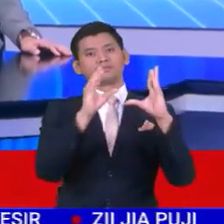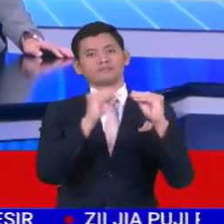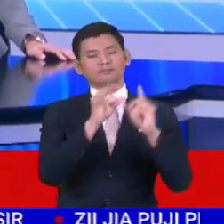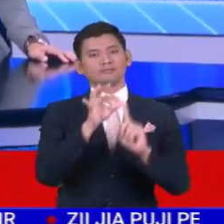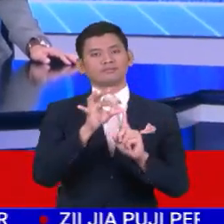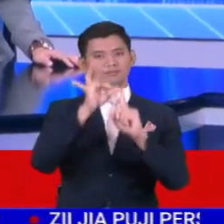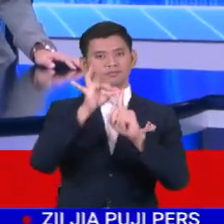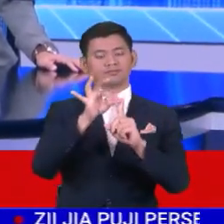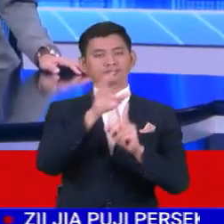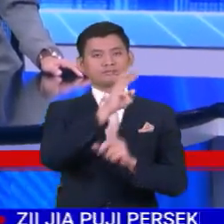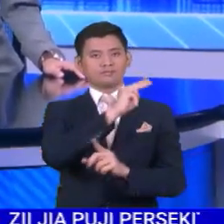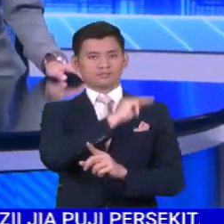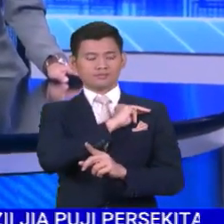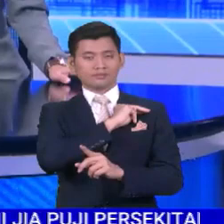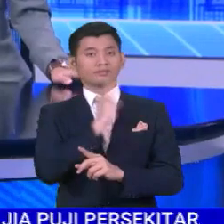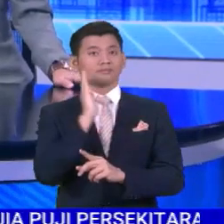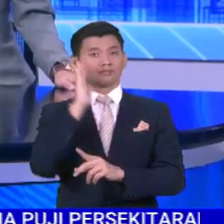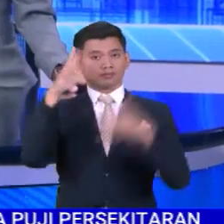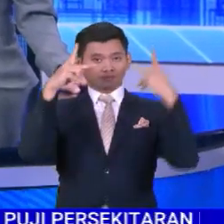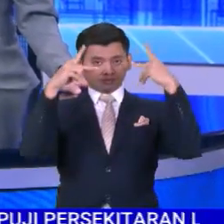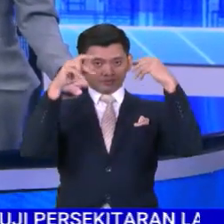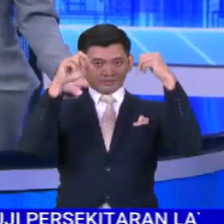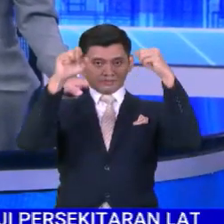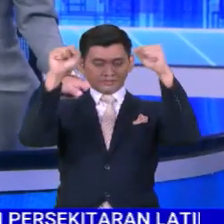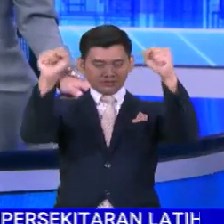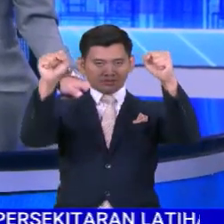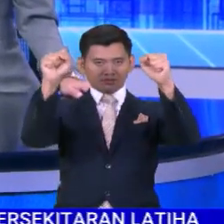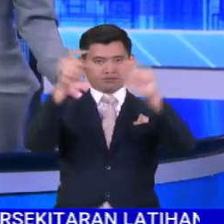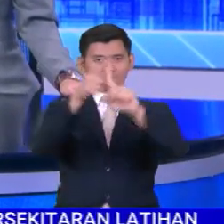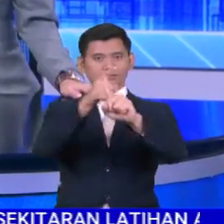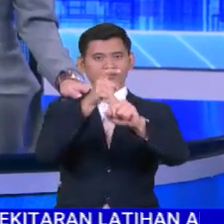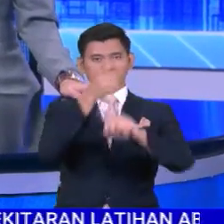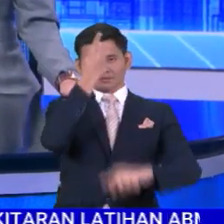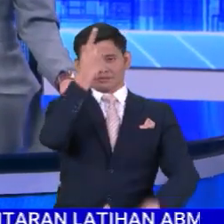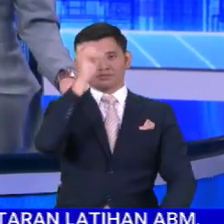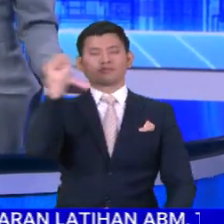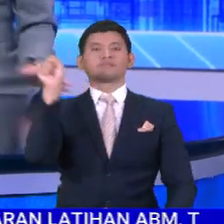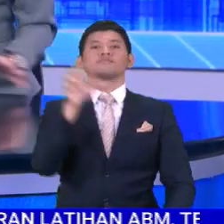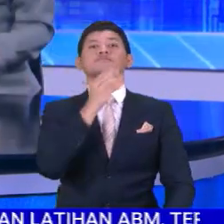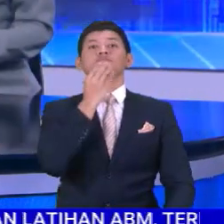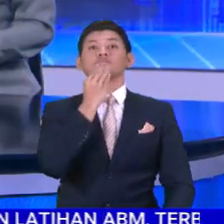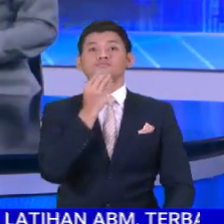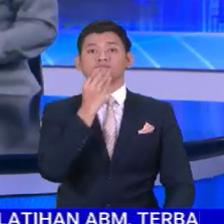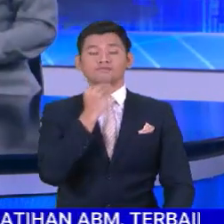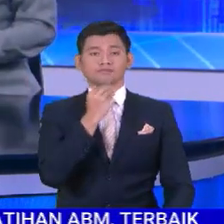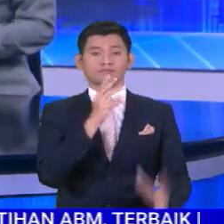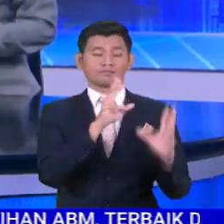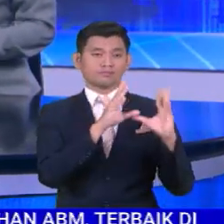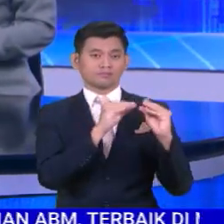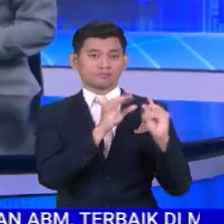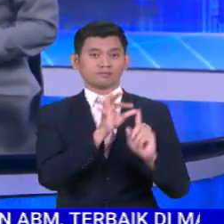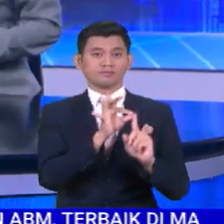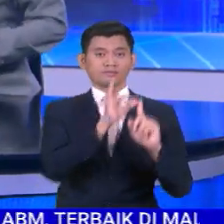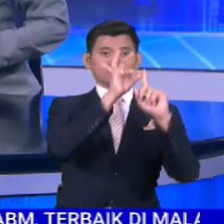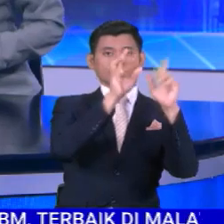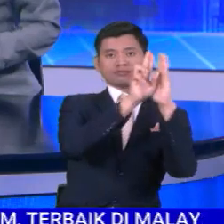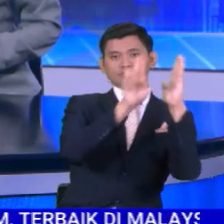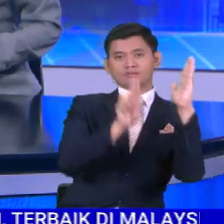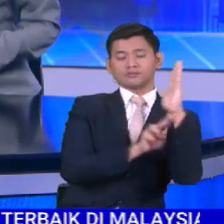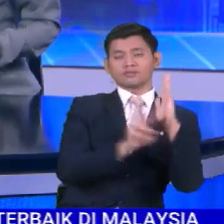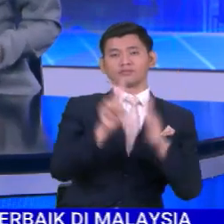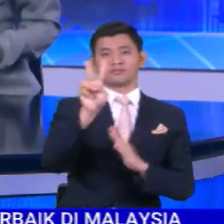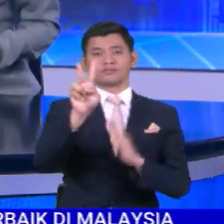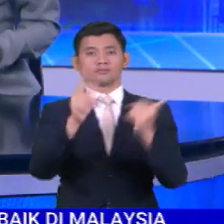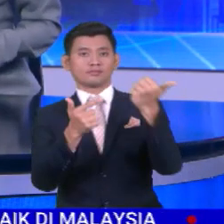Perdana Menteri Datuk Sri Anwar Ibrahim esok selain menghadiri musyawarah khas Seiya Menetapkan peraturan baru 2 timbalan